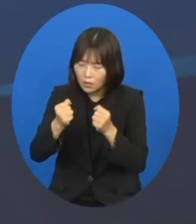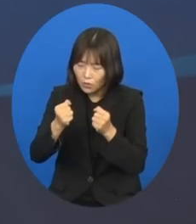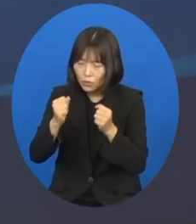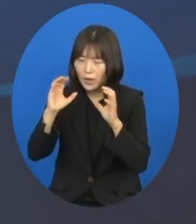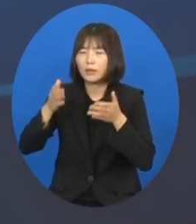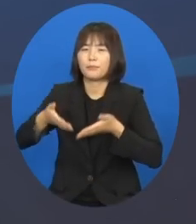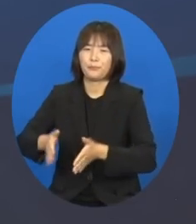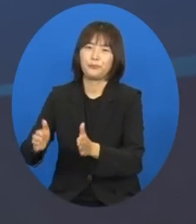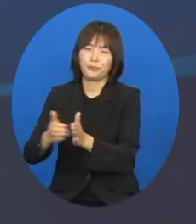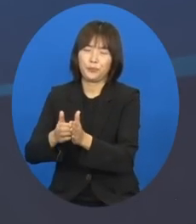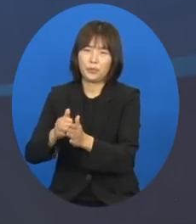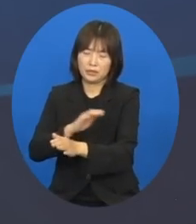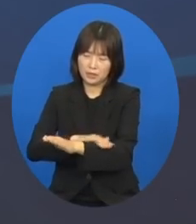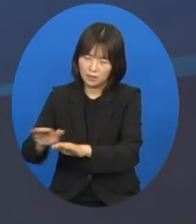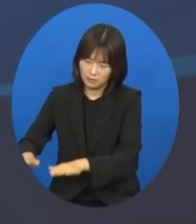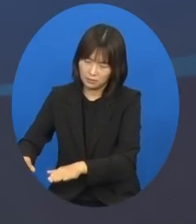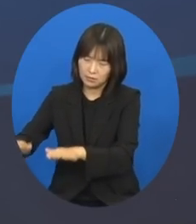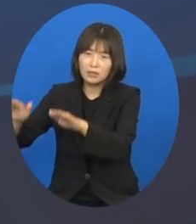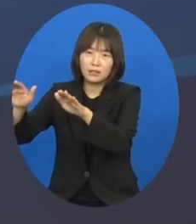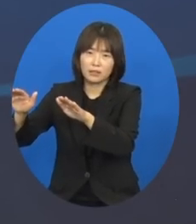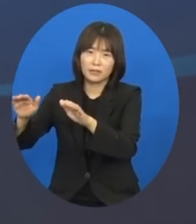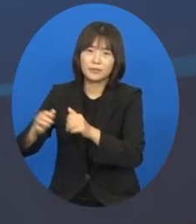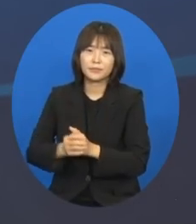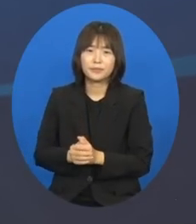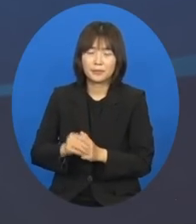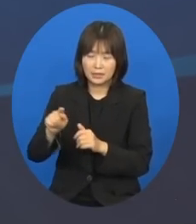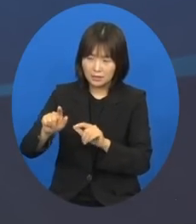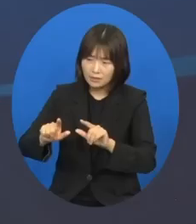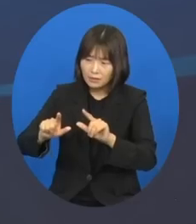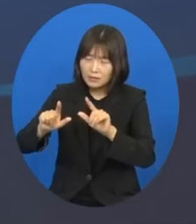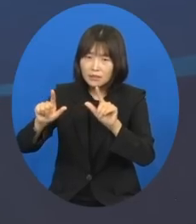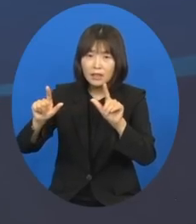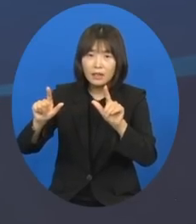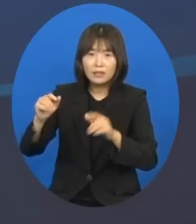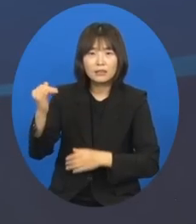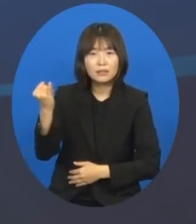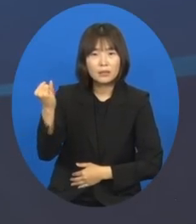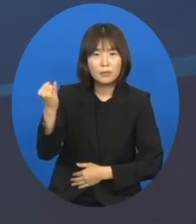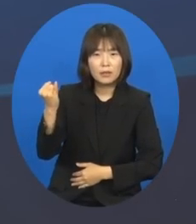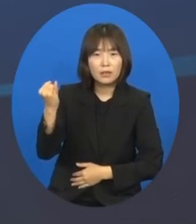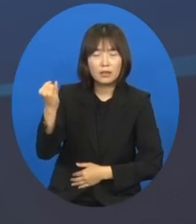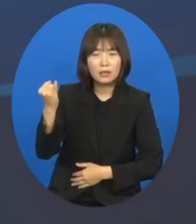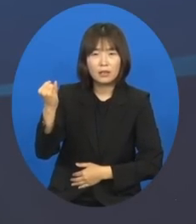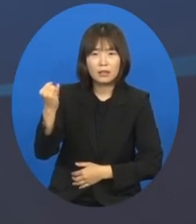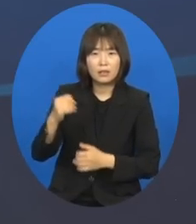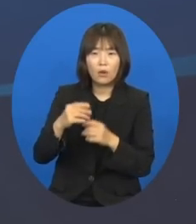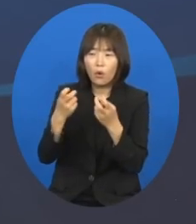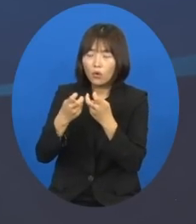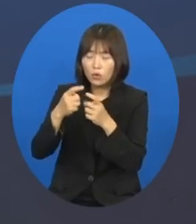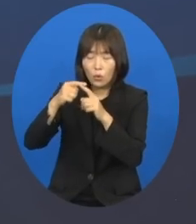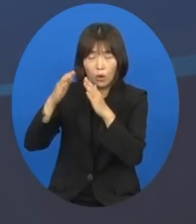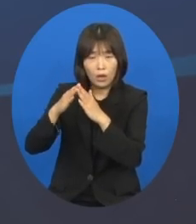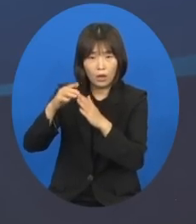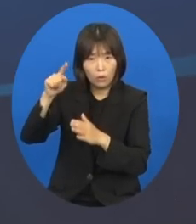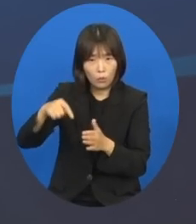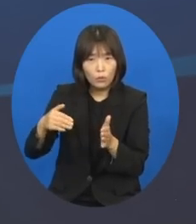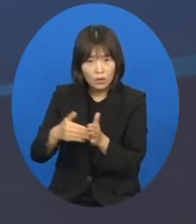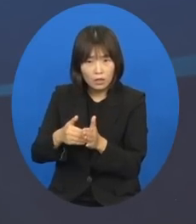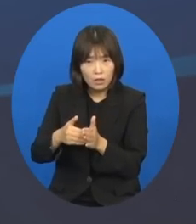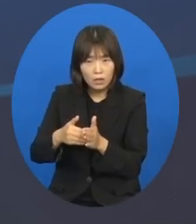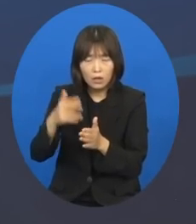자랍니다 그 자매가 그날 뭐해서 교회로 온 거지요 주께 피하여 온 겁니다